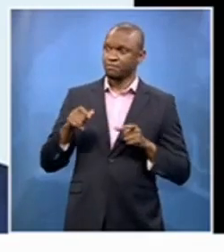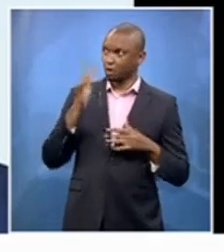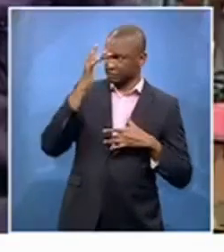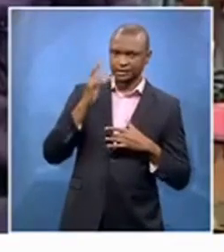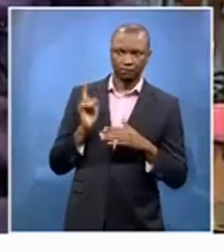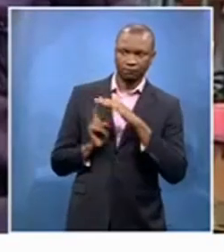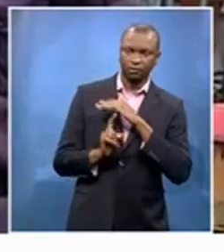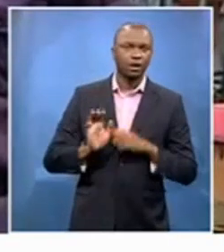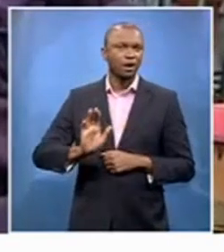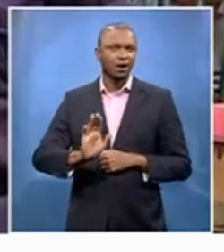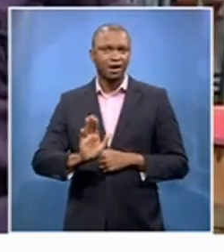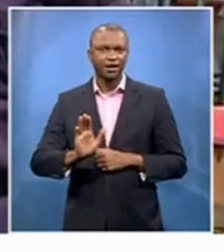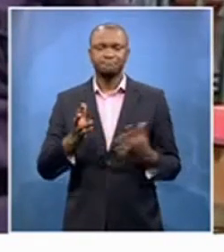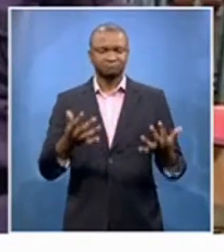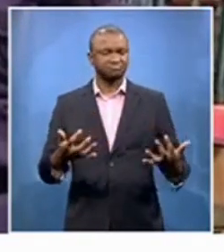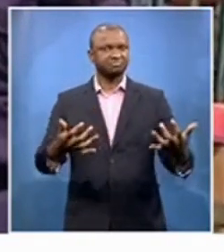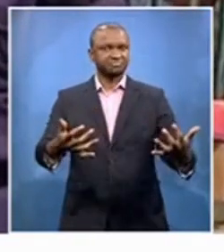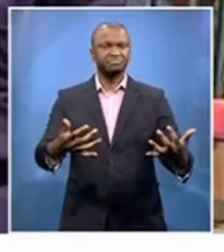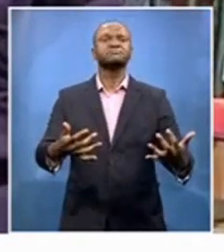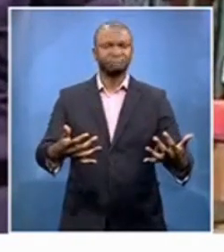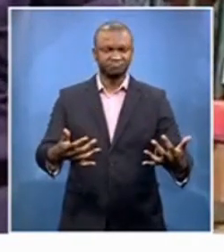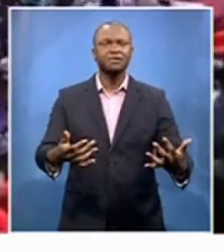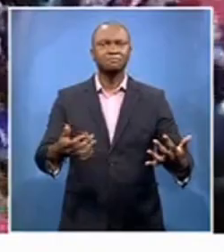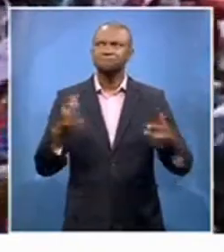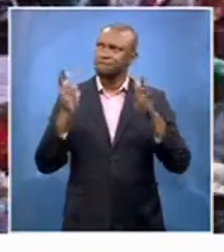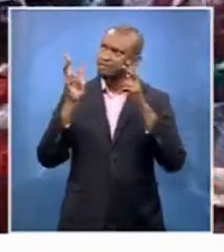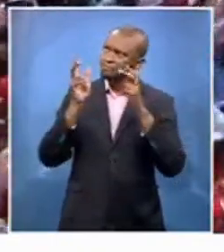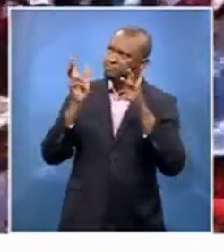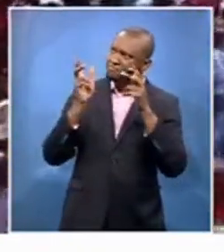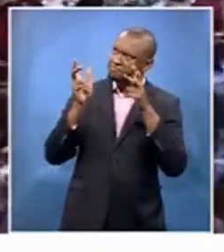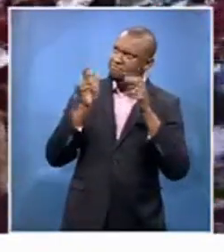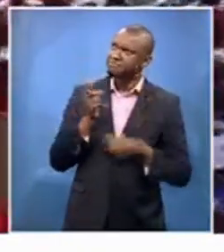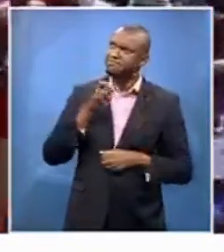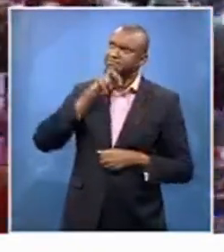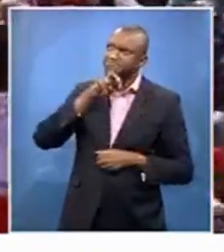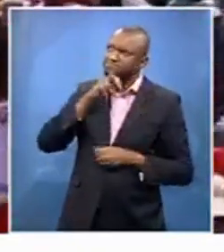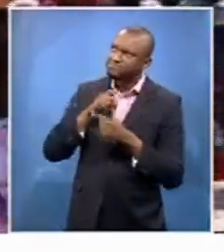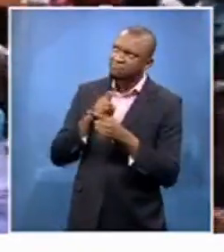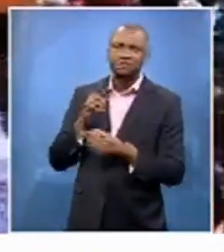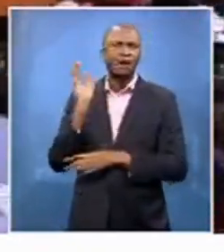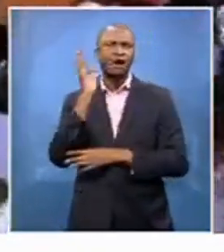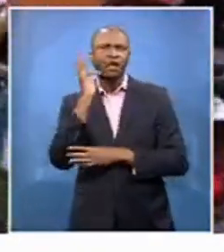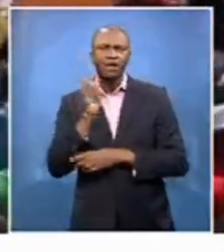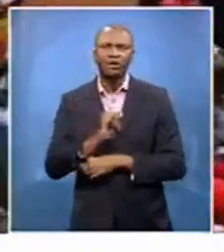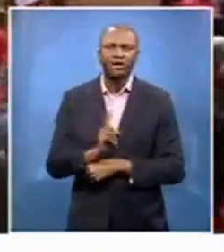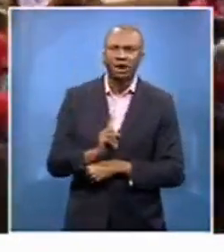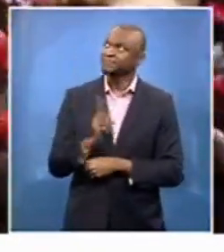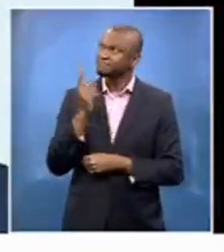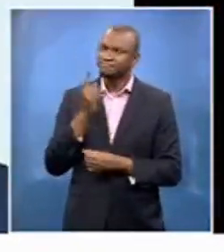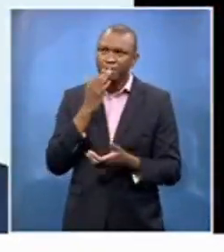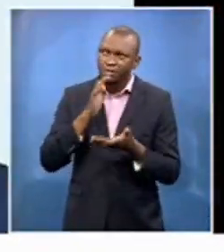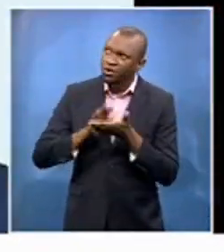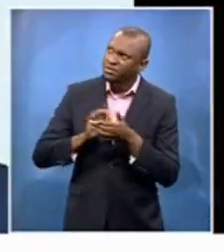sive. Sitolalela ingwenyama ukuthi isiphathele muphi umlayedo silive leMaSwati. Ikakho